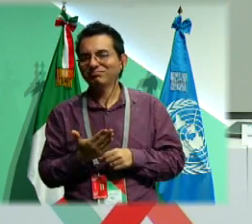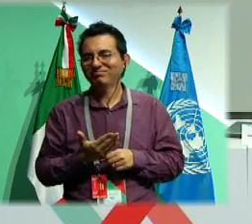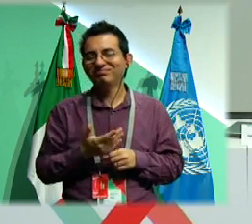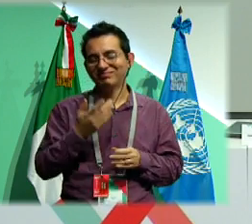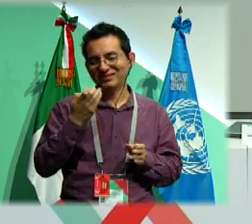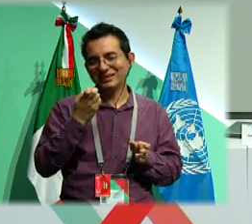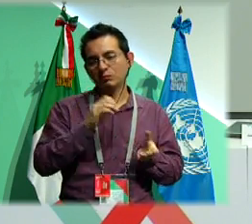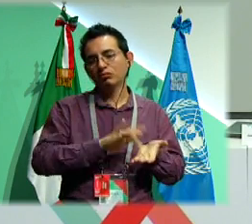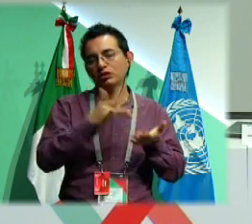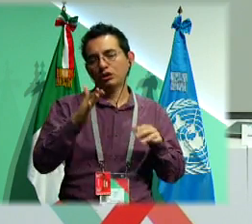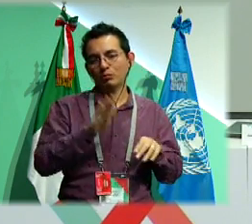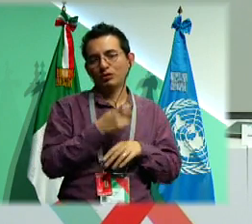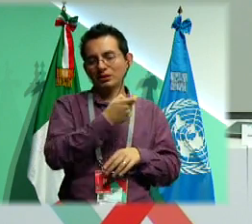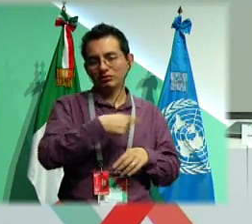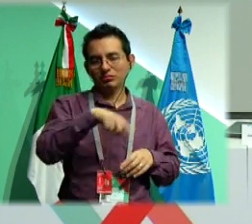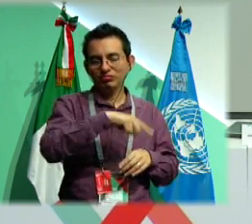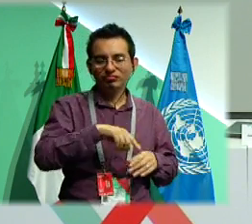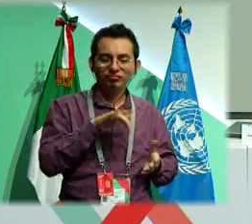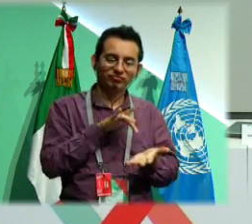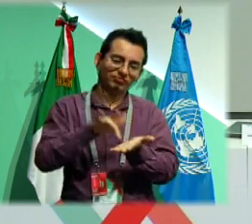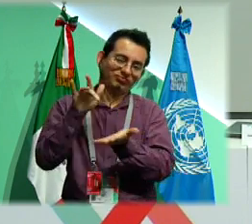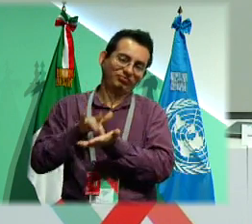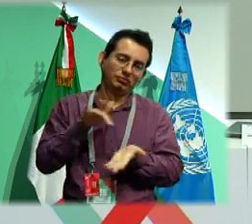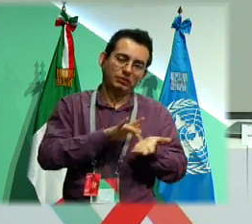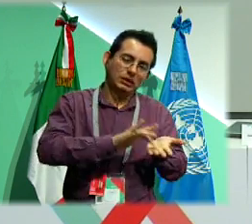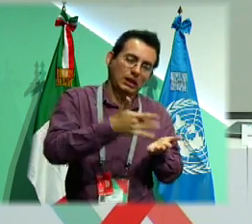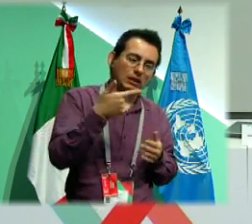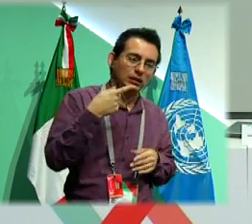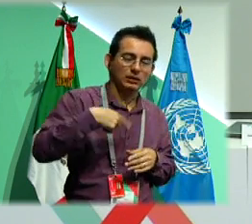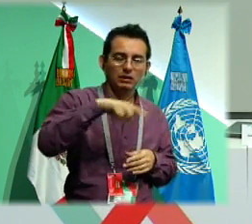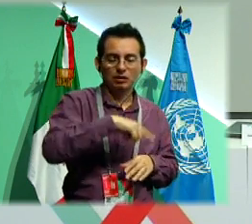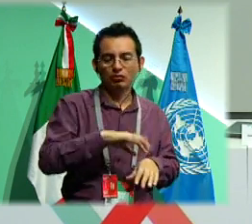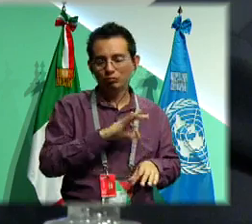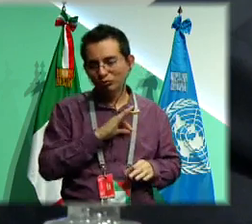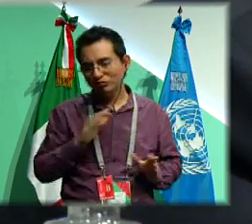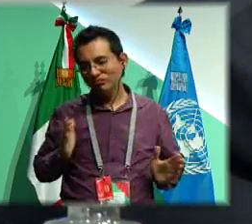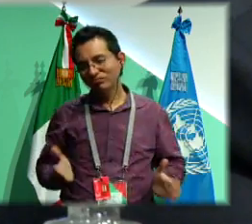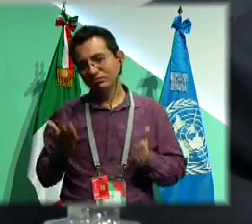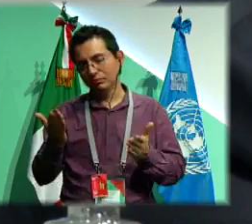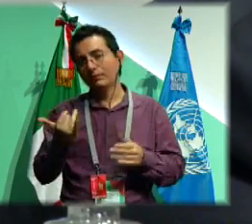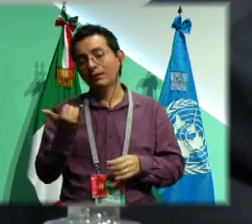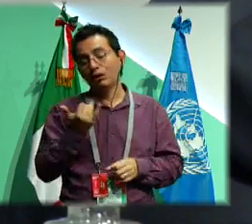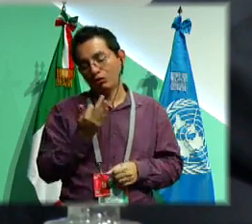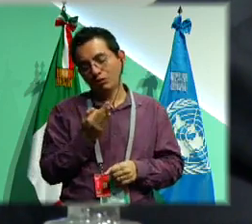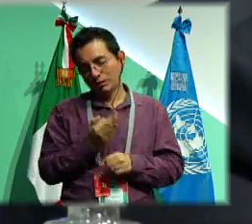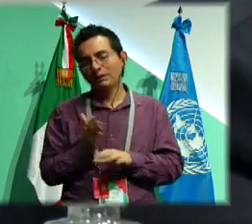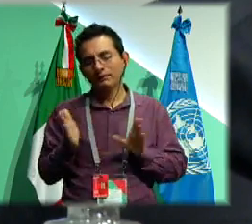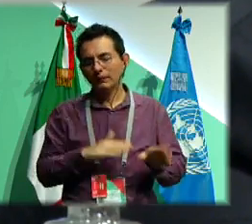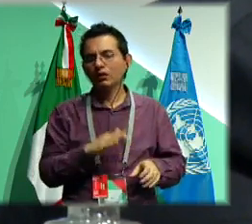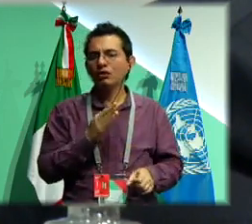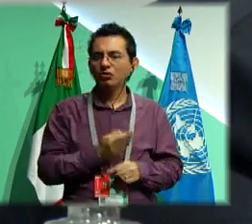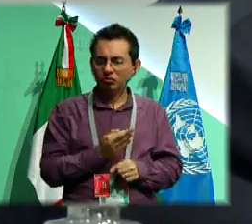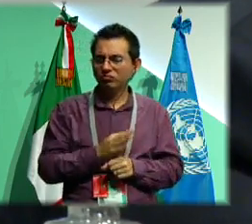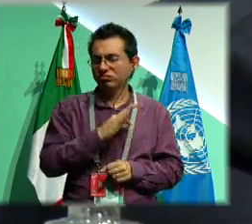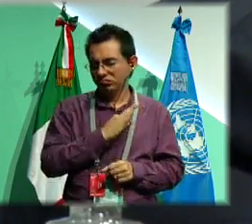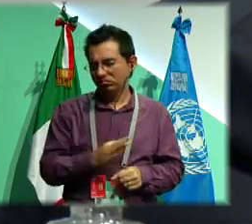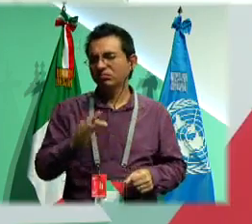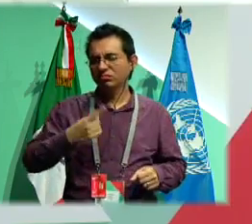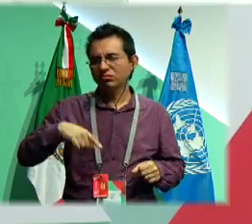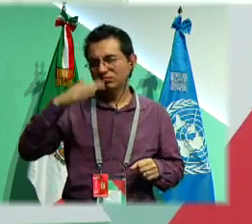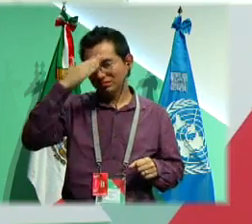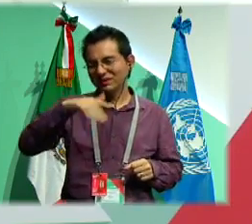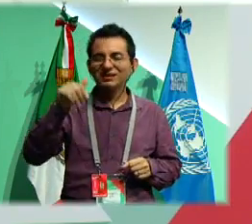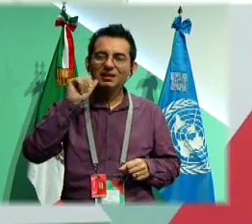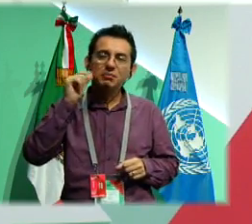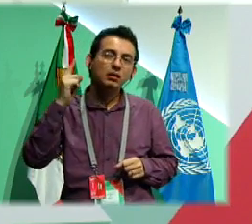si cela n'avait pas été facilité par tous, bien entendu, il n'y a pas toujours une fin